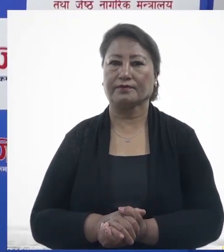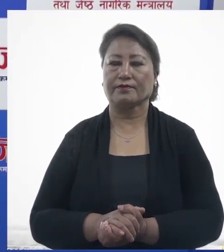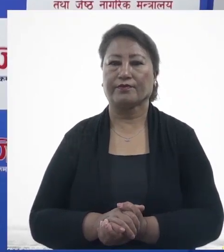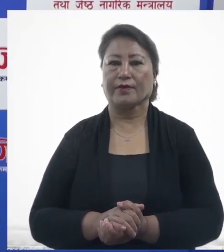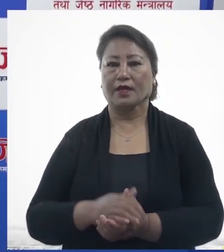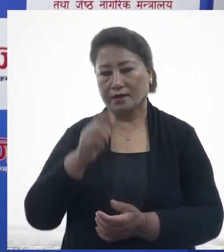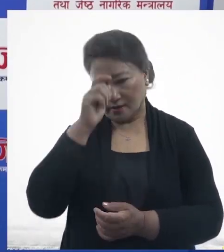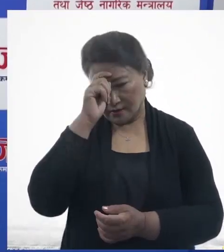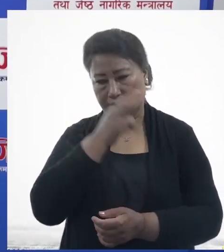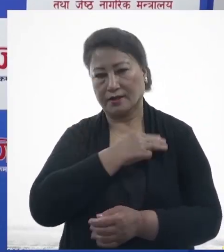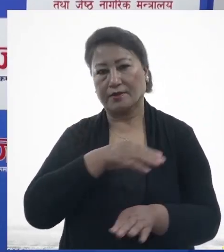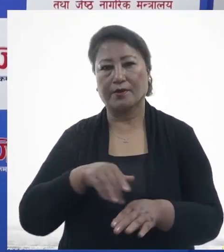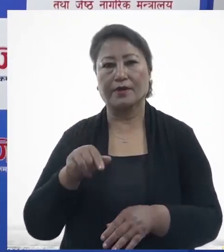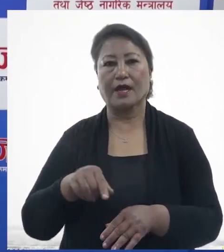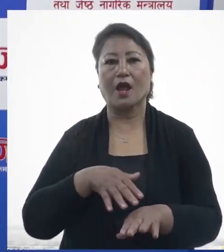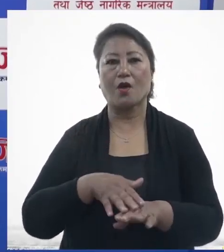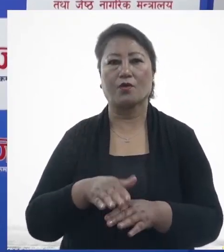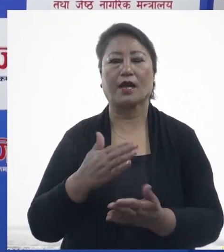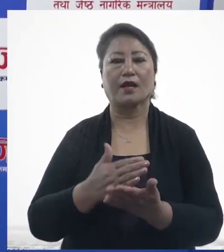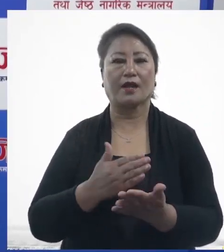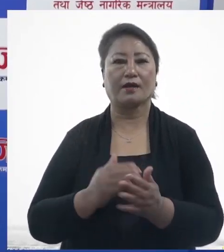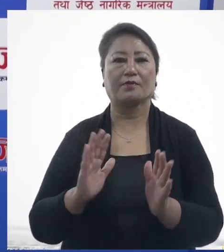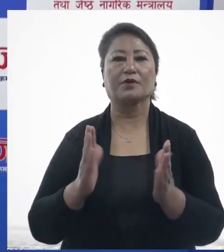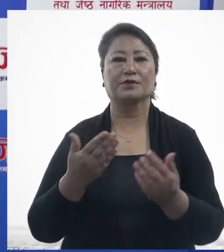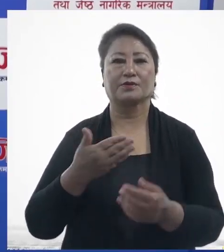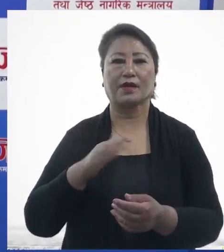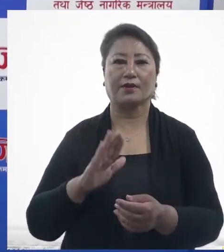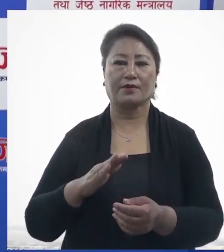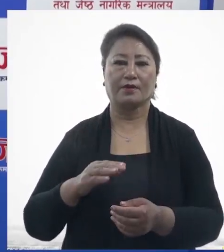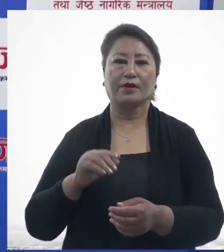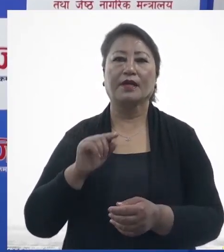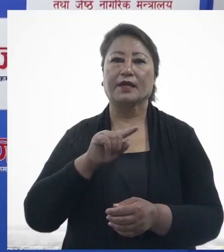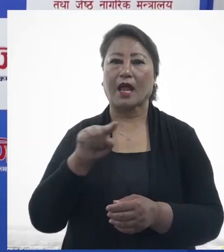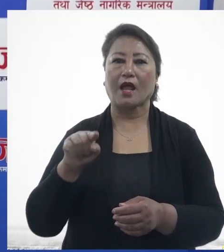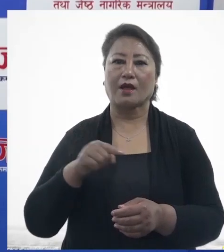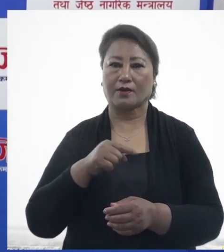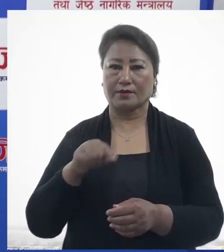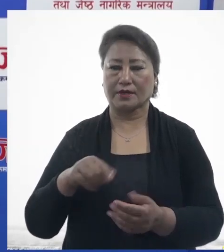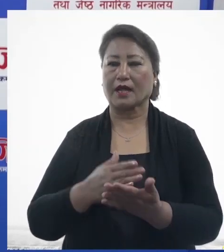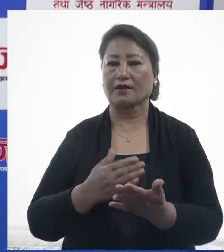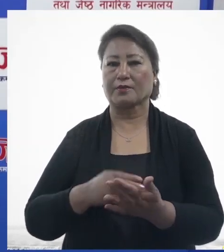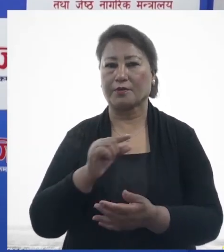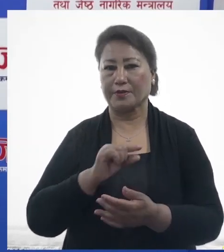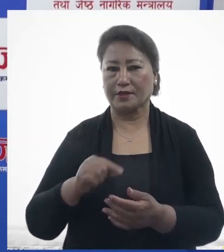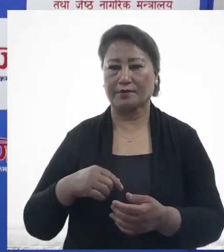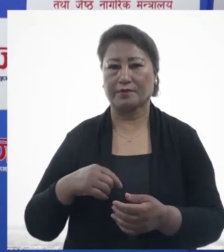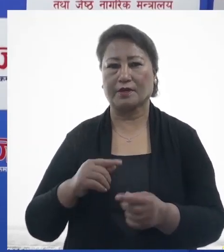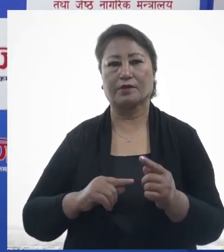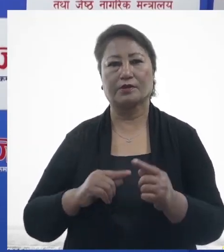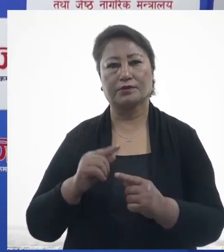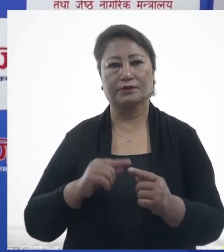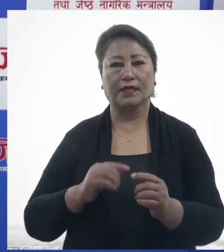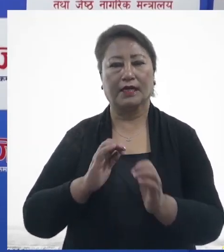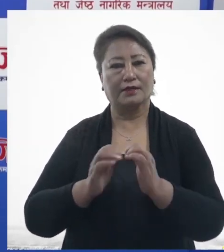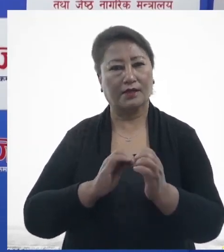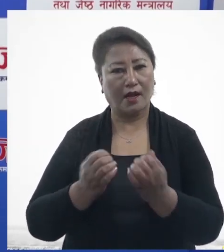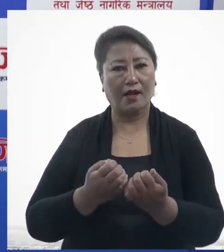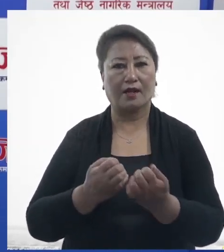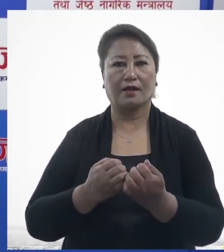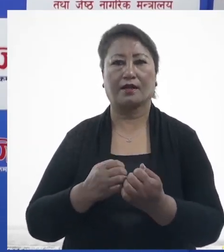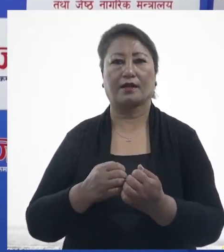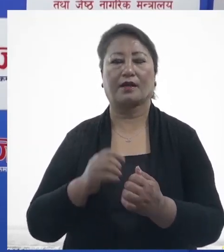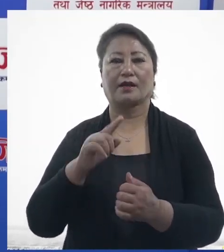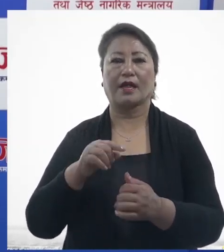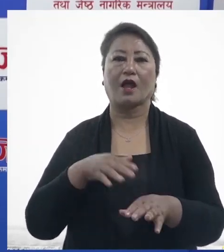आदरणीय दर्शक वृन्द यहाँहरूलाई हाम्रो कार्यक्रम कस्तो लाग्यो कृपया यस कार्यक्रमबारे यहाँहरूको अमूल्य सल्लाह सुझाव तथा